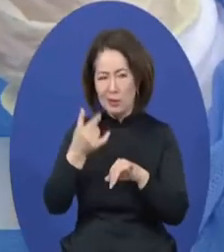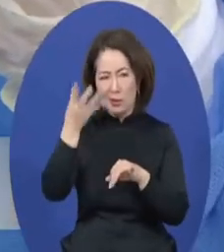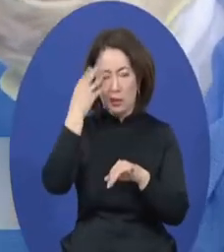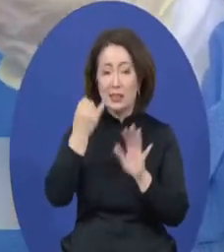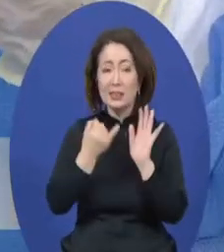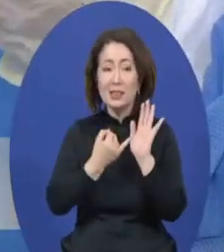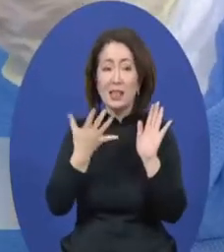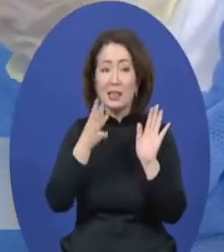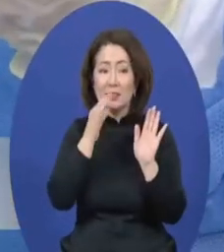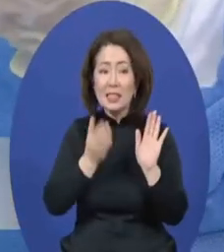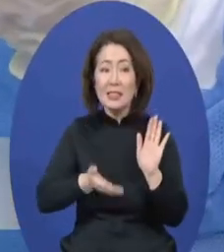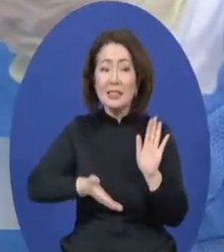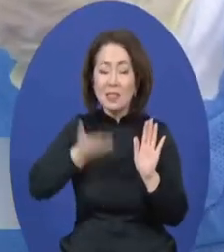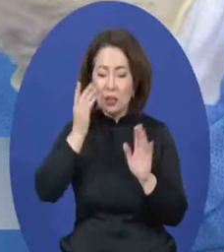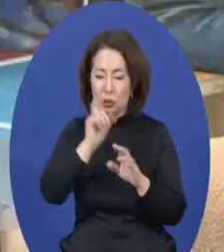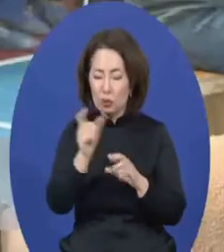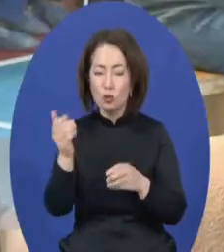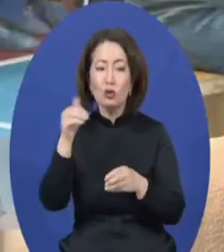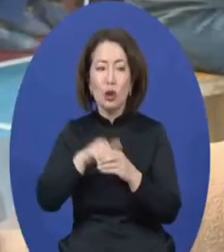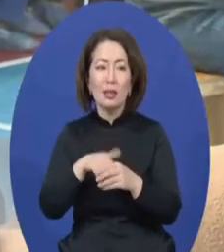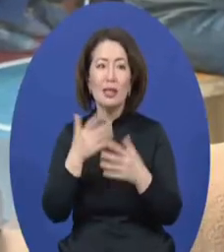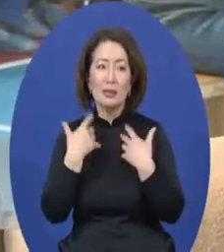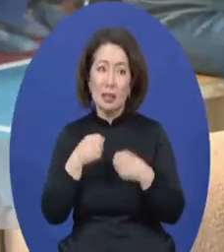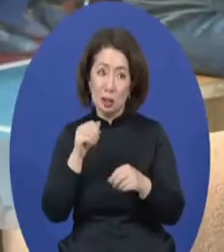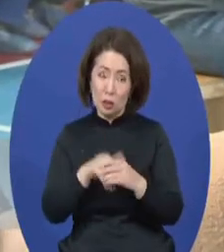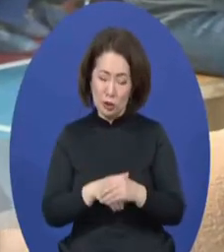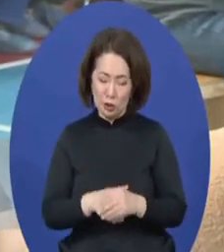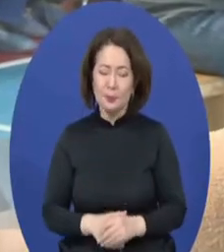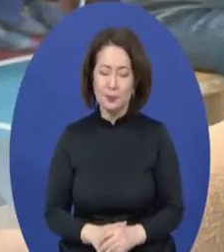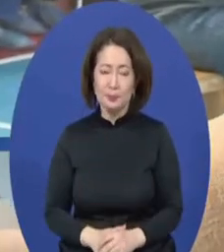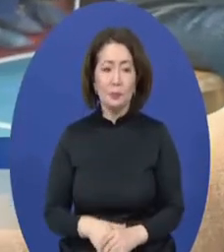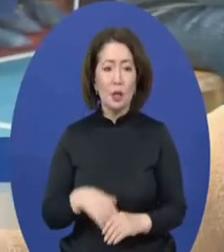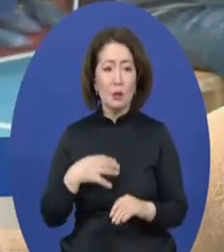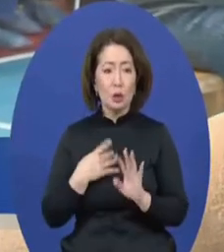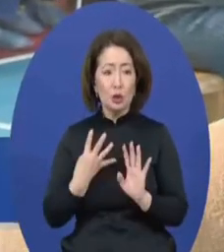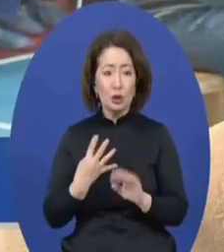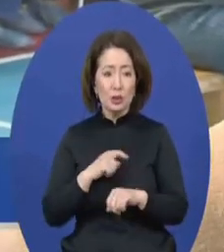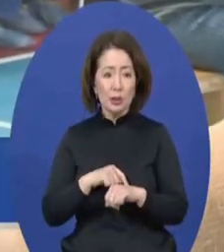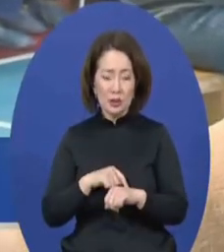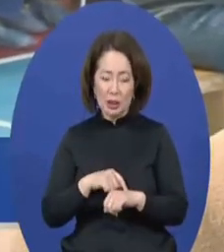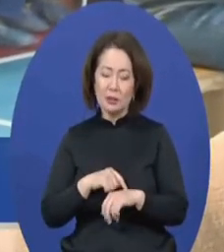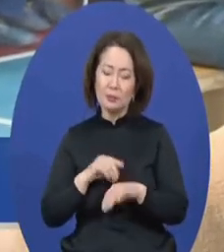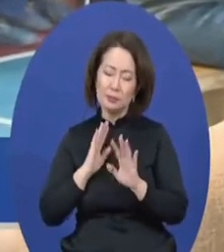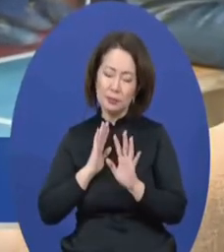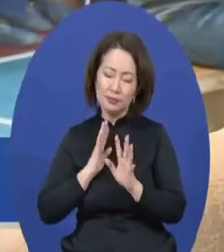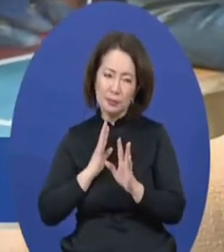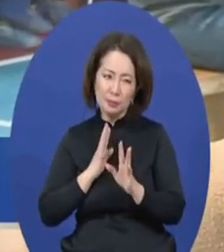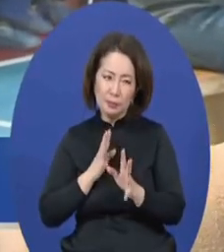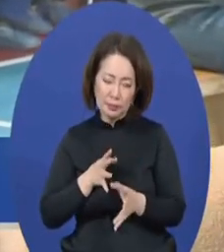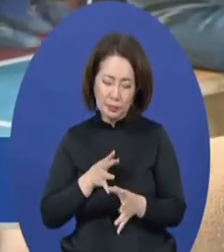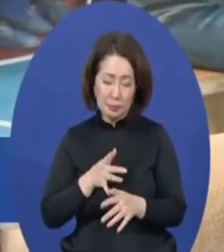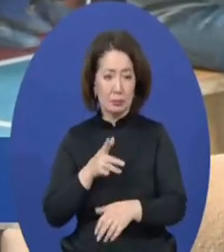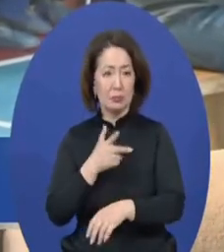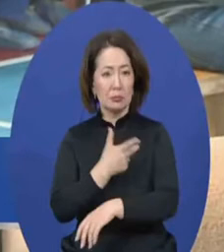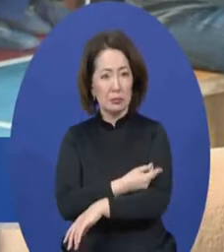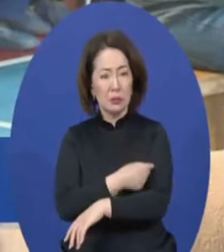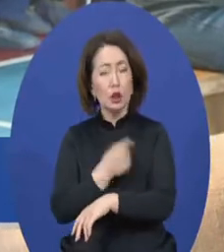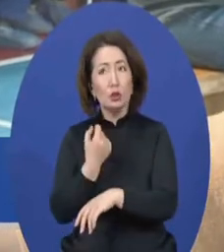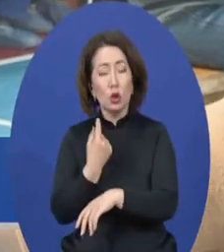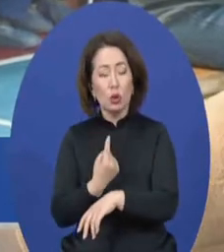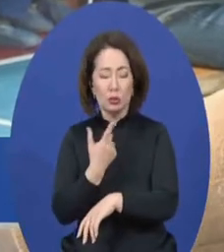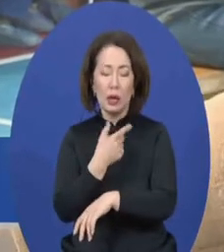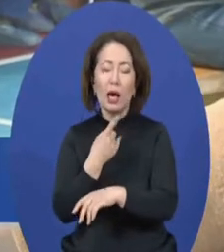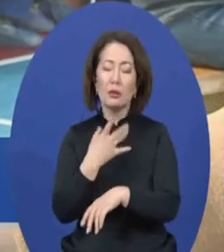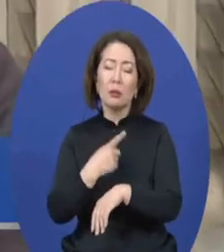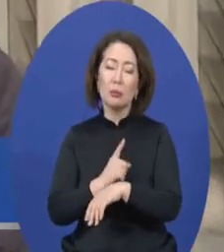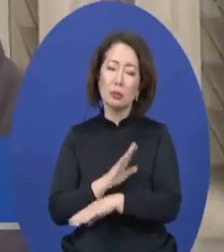дээш насныханд хийж дархлаажуулж байна. Би 9 цагт ирээл гадаа жоохон очролж байгаа вакцина хийлгчээд 15 минут хүлээд